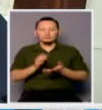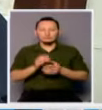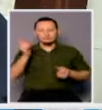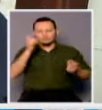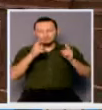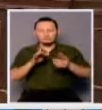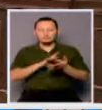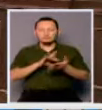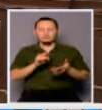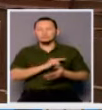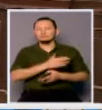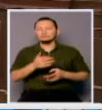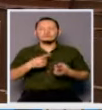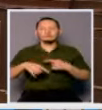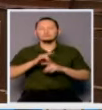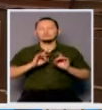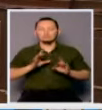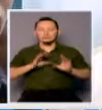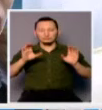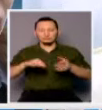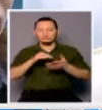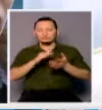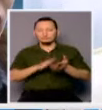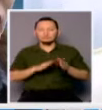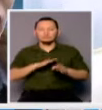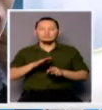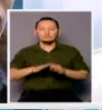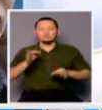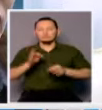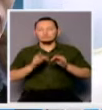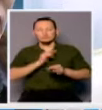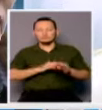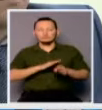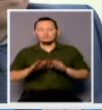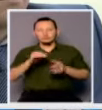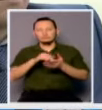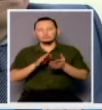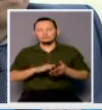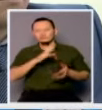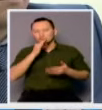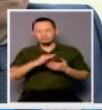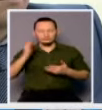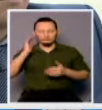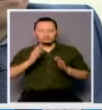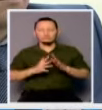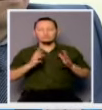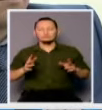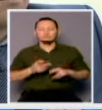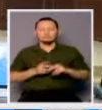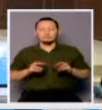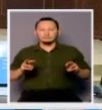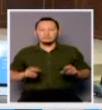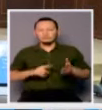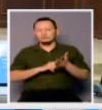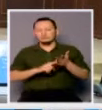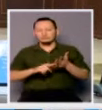с отчетом по их работе, они сказали, что внедрение электронных услуг в судебную работу возлагает на них большую ответственность. Депутаты